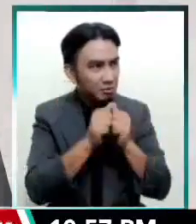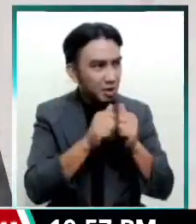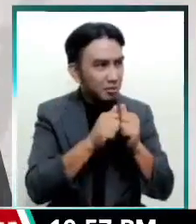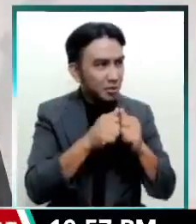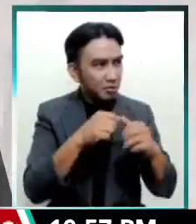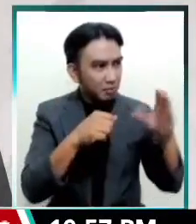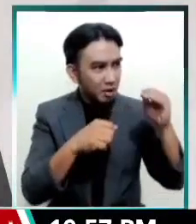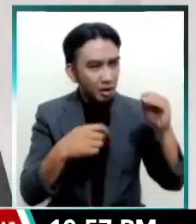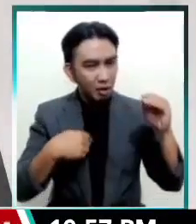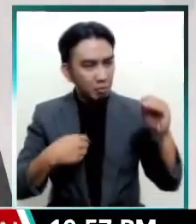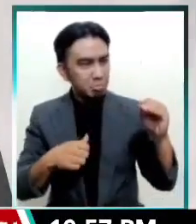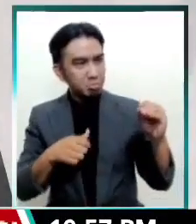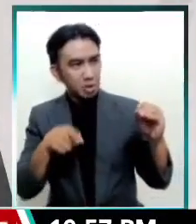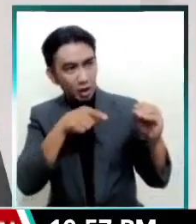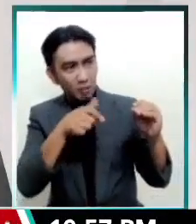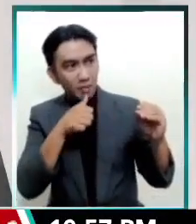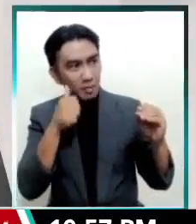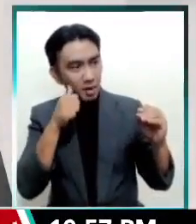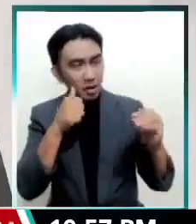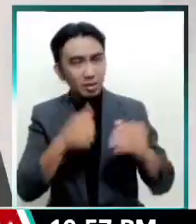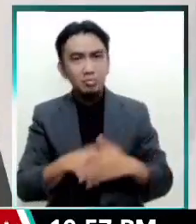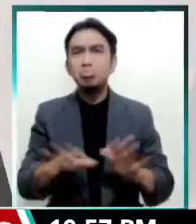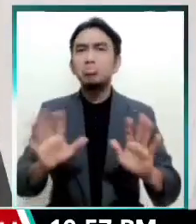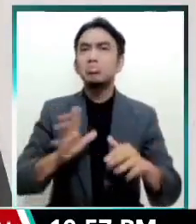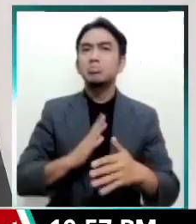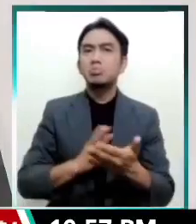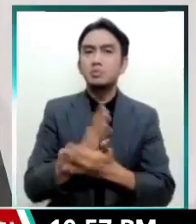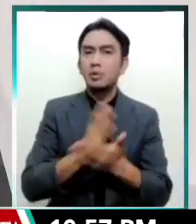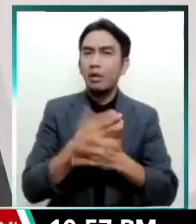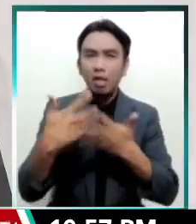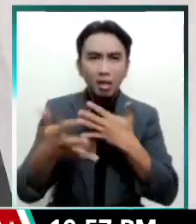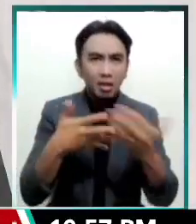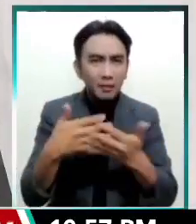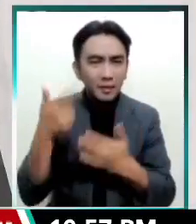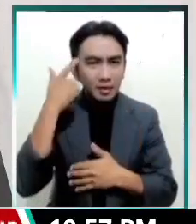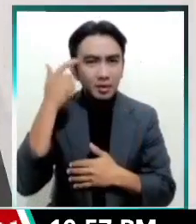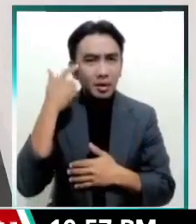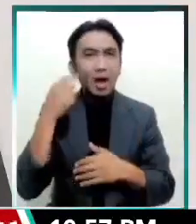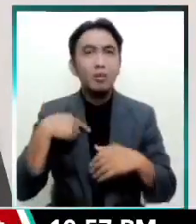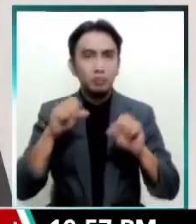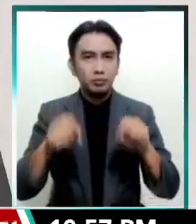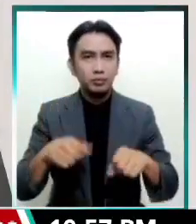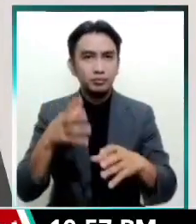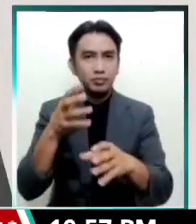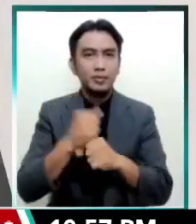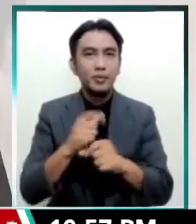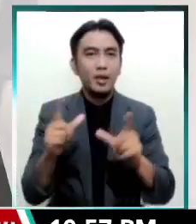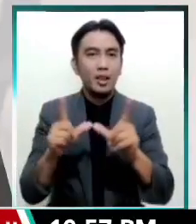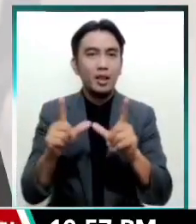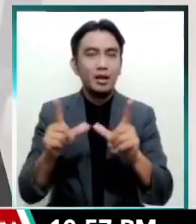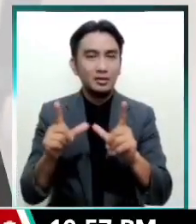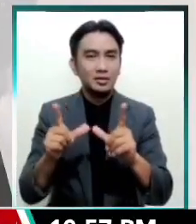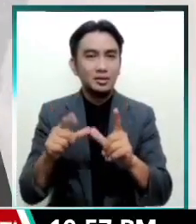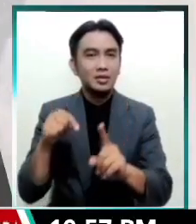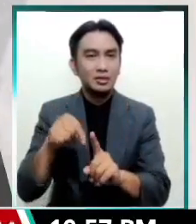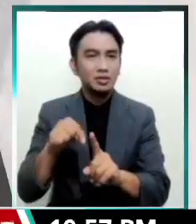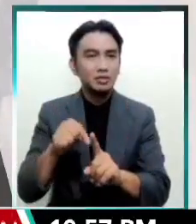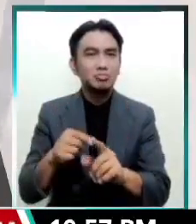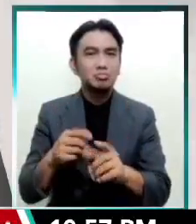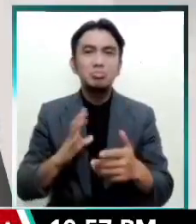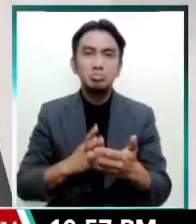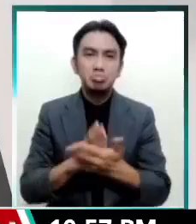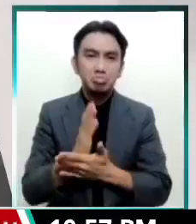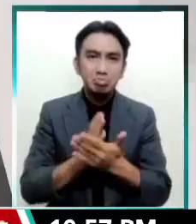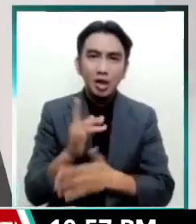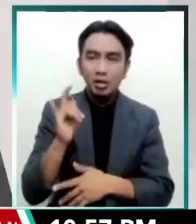kasi nung tinanong ko kasi yung pwede akong kumuha ng lisensya na profession. Para saan daw, abroad? Di ho sir, magta-taxi